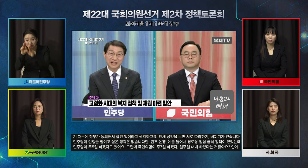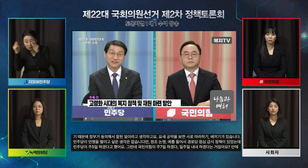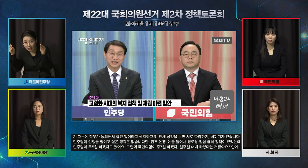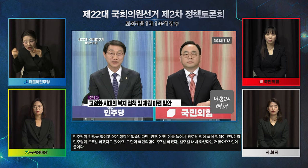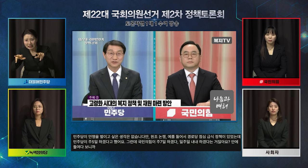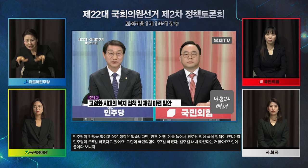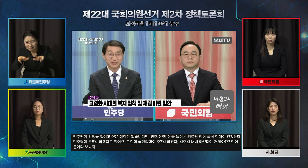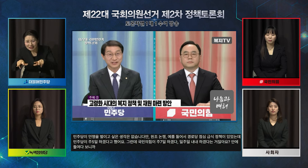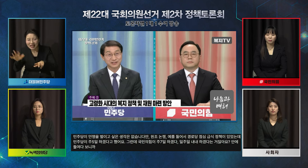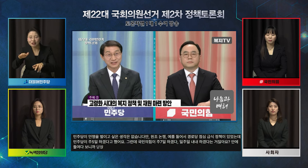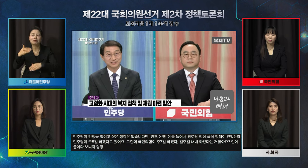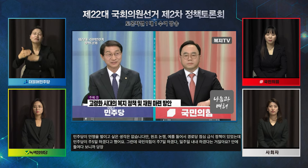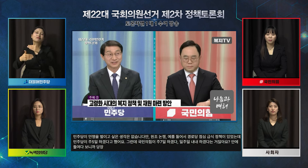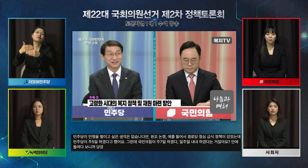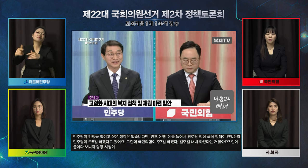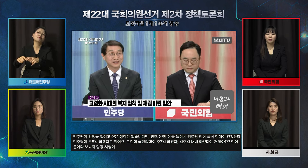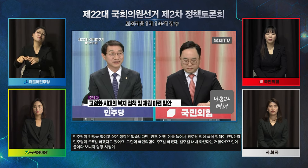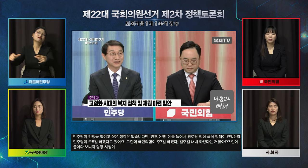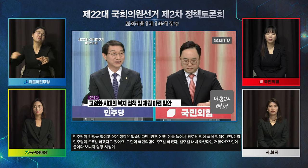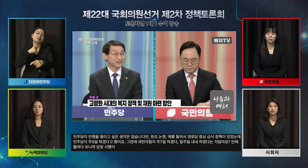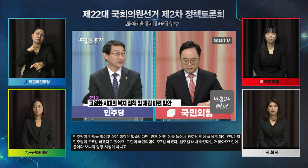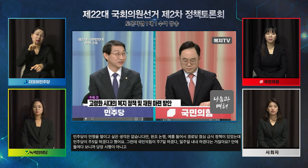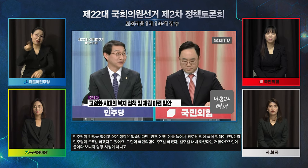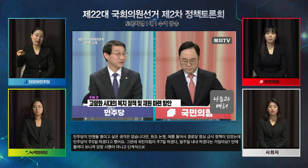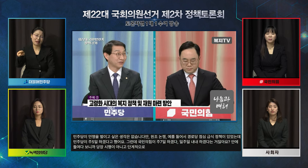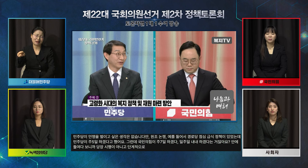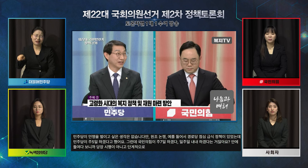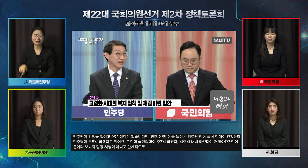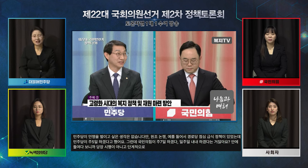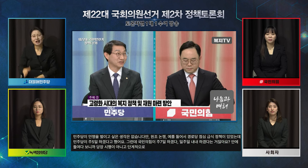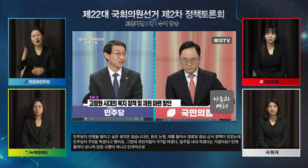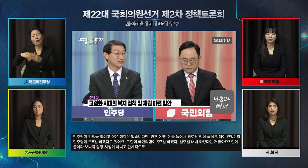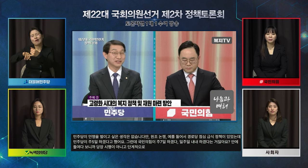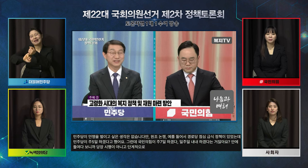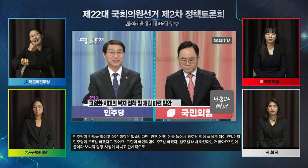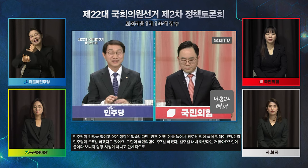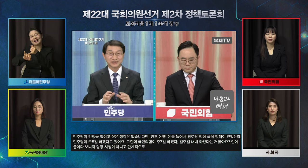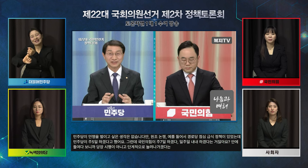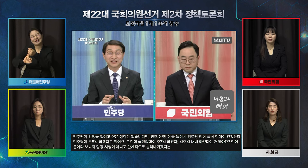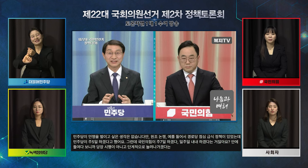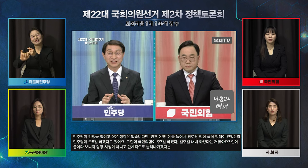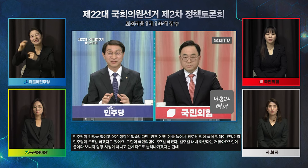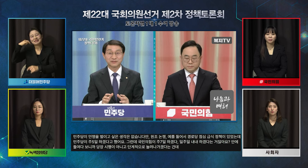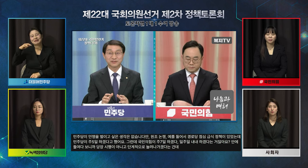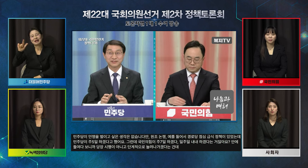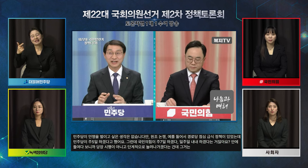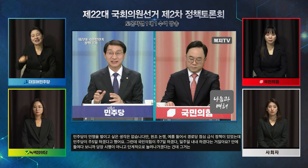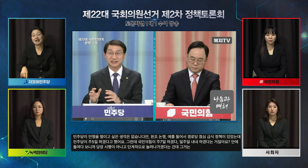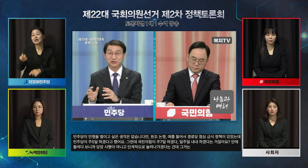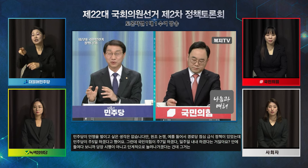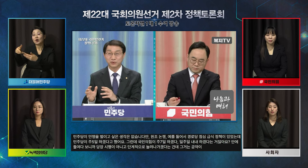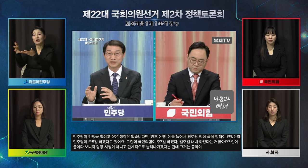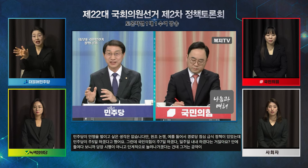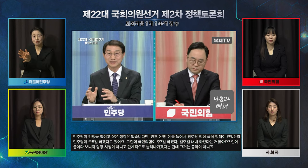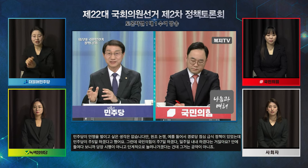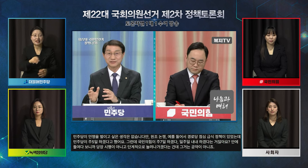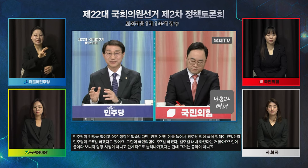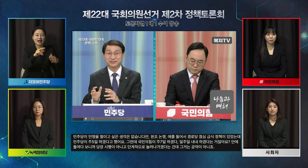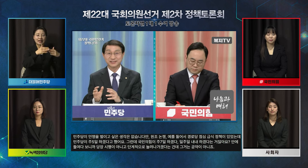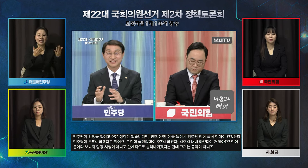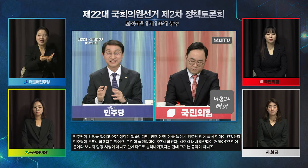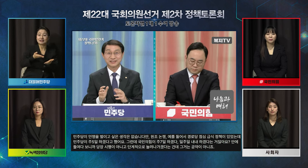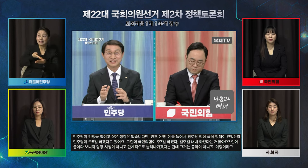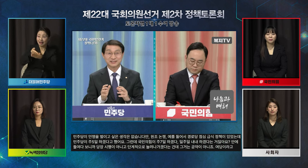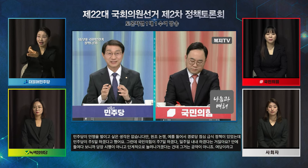단계적으로 늘려가겠다는 겁니다. 그거는 공약이 아니죠. 최소한 여당이라고 하면 야당에 좋은 제안이